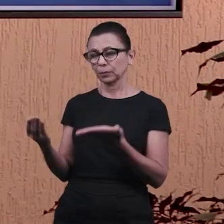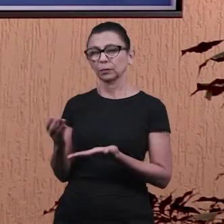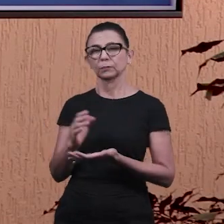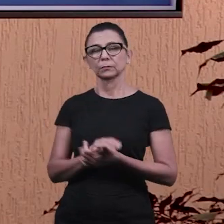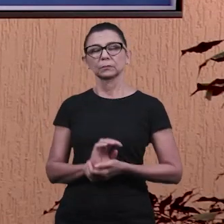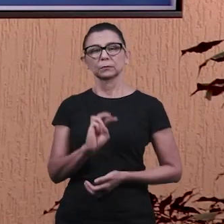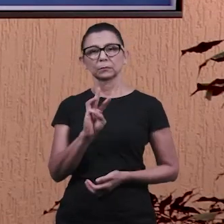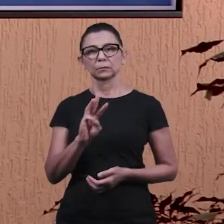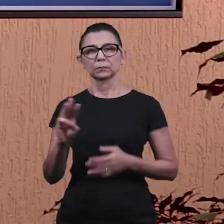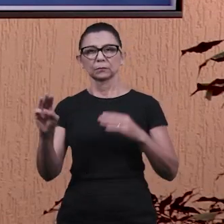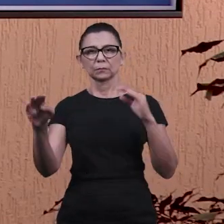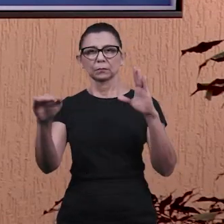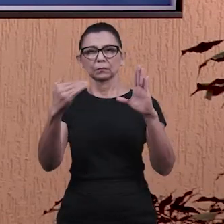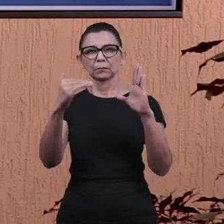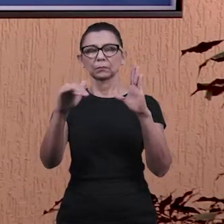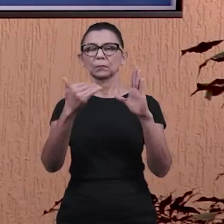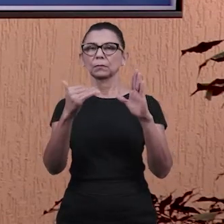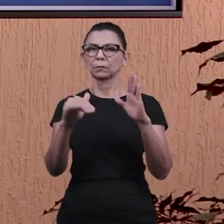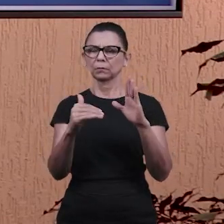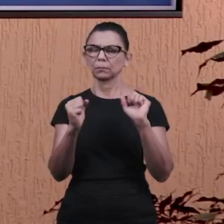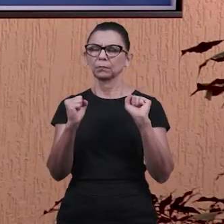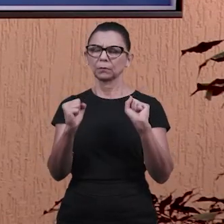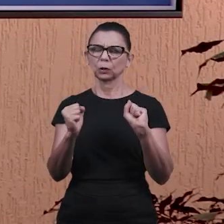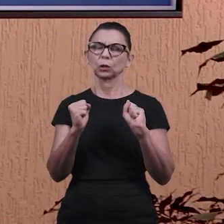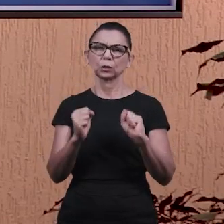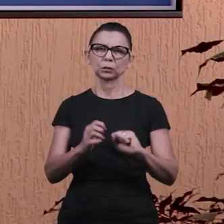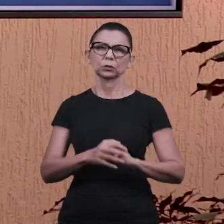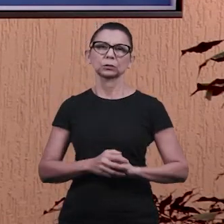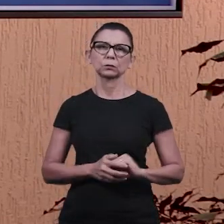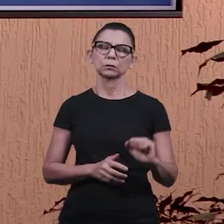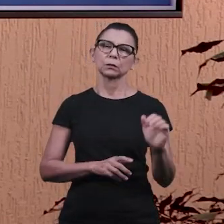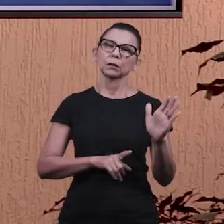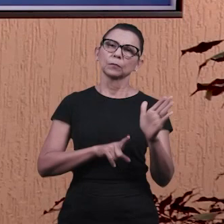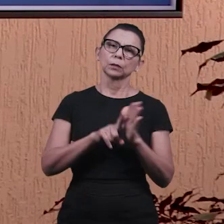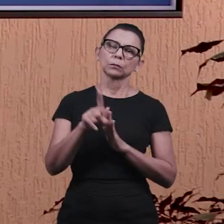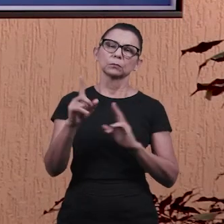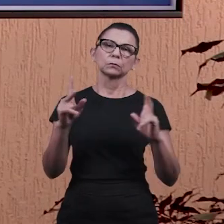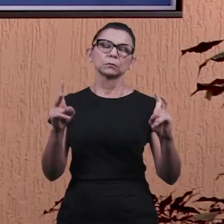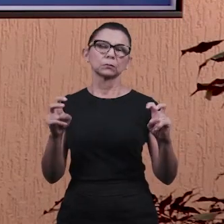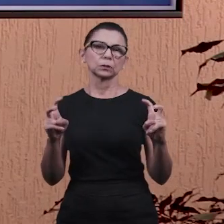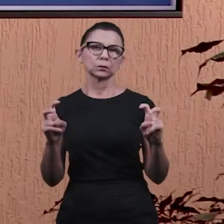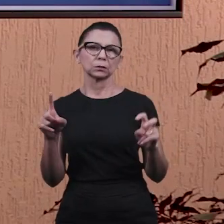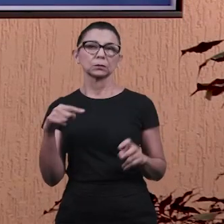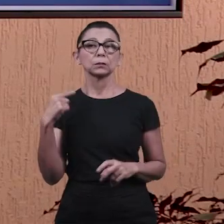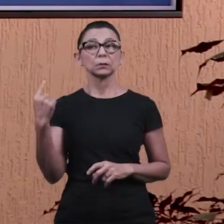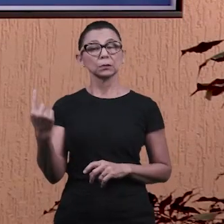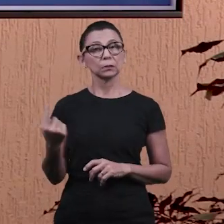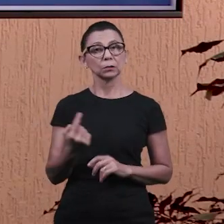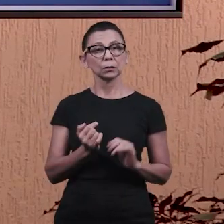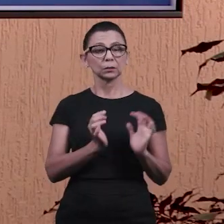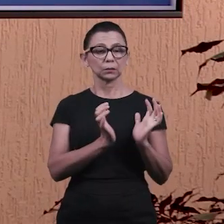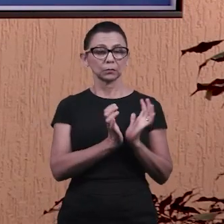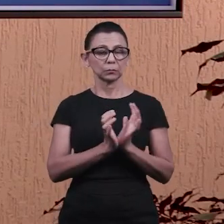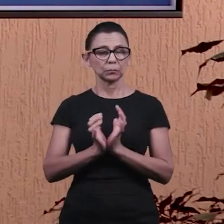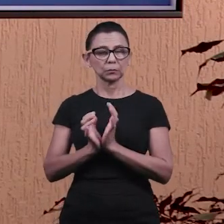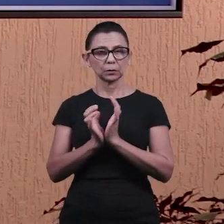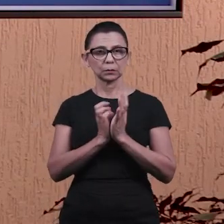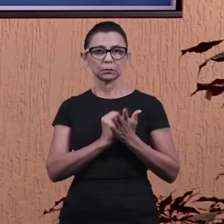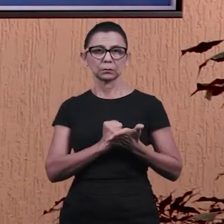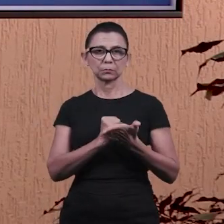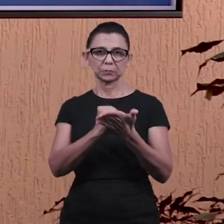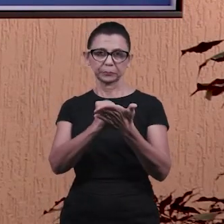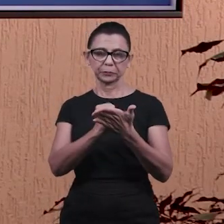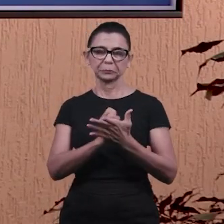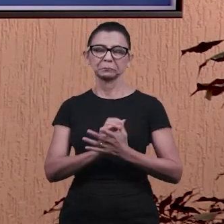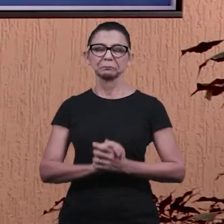l'email. Vous pouvez nous envoyer votre demande, des questions sur le sujet, et nous avons toute une équipe